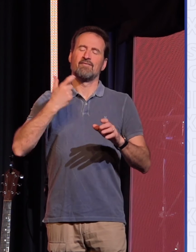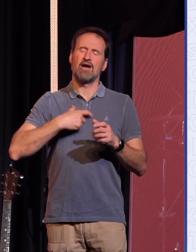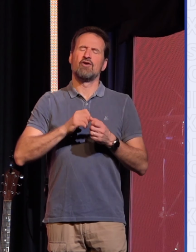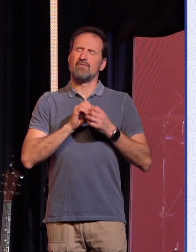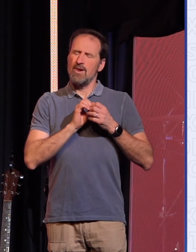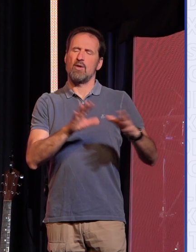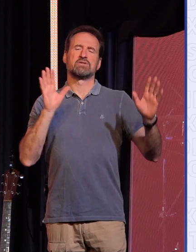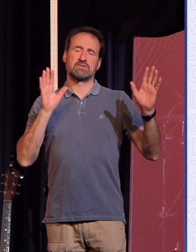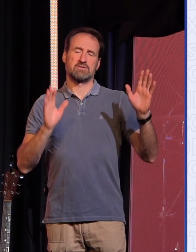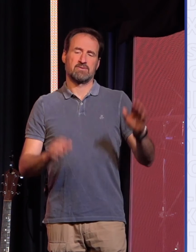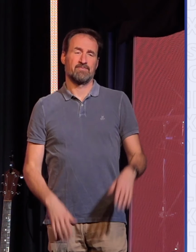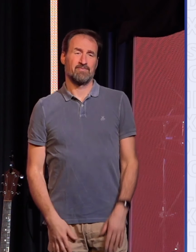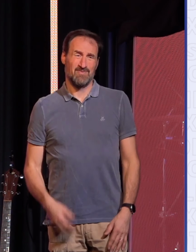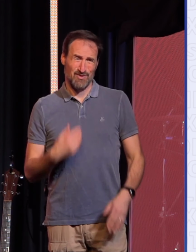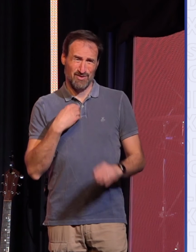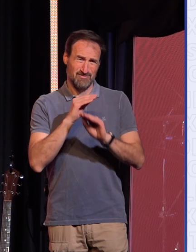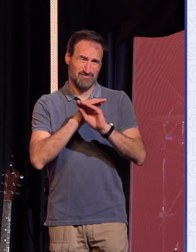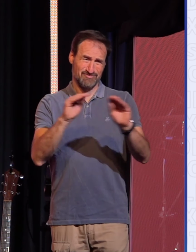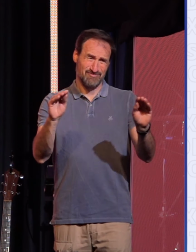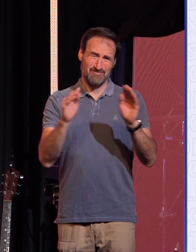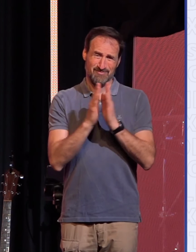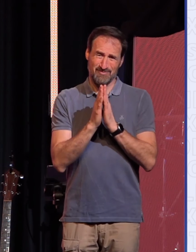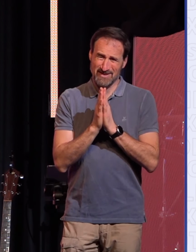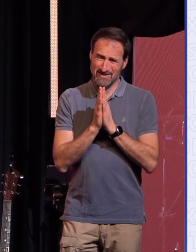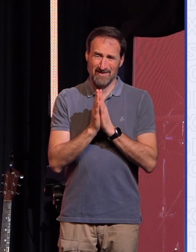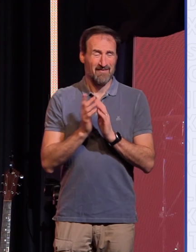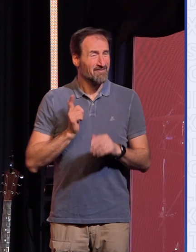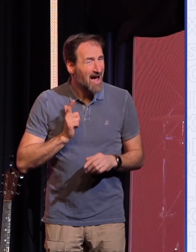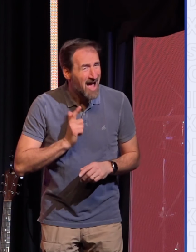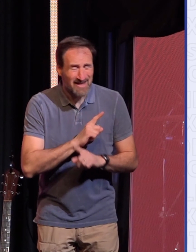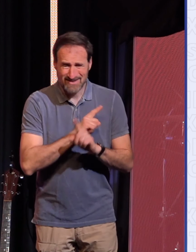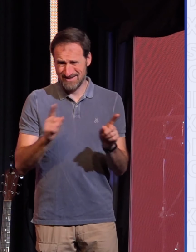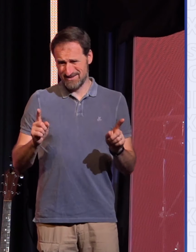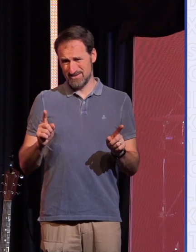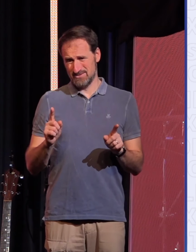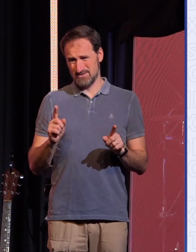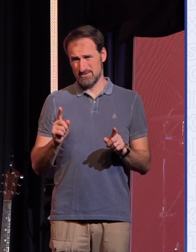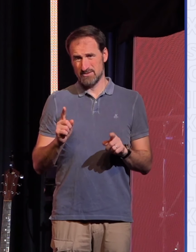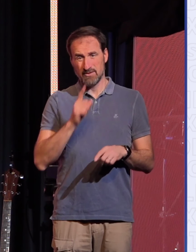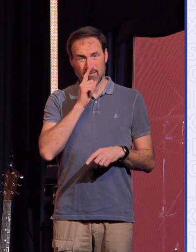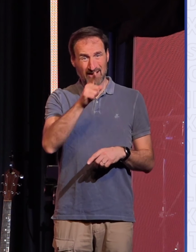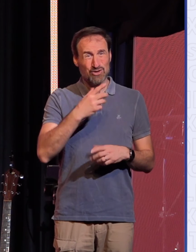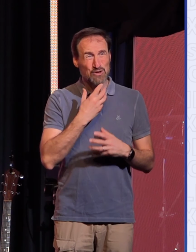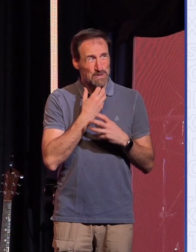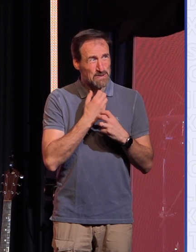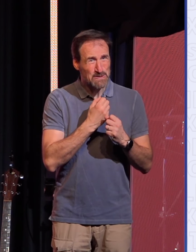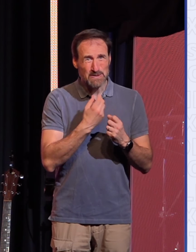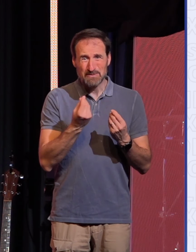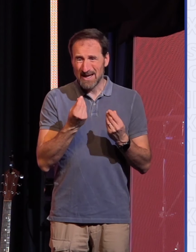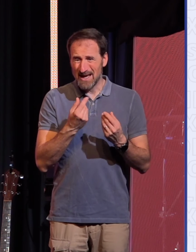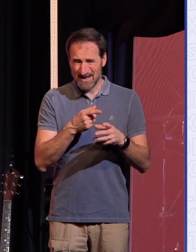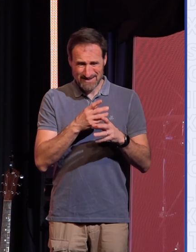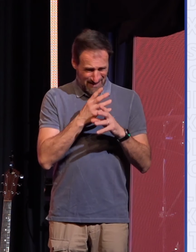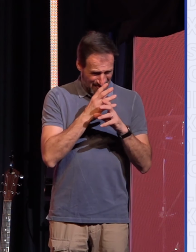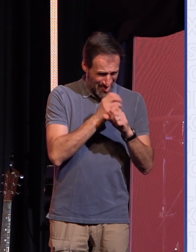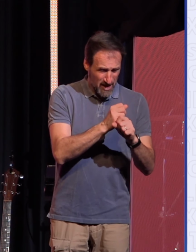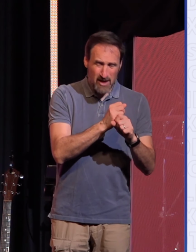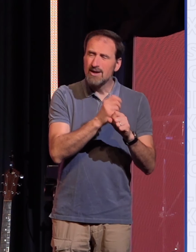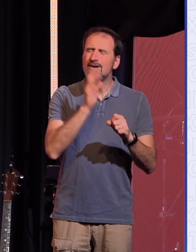Und ich gebe dir einen Tipp: Warte nicht so lang, sondern geh wirklich diese Themen an. Weil diese